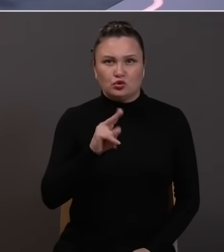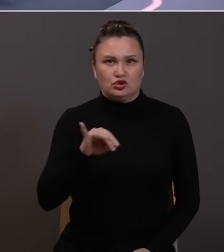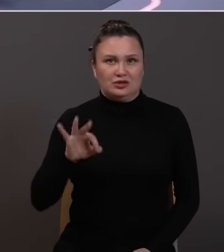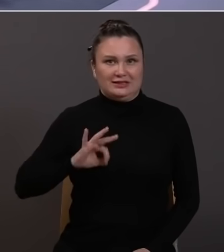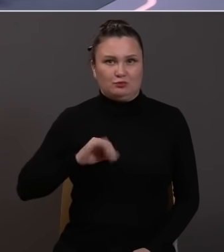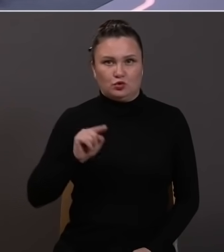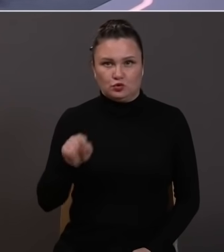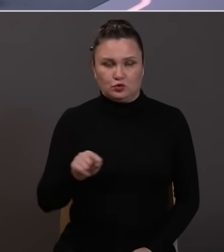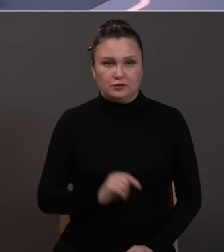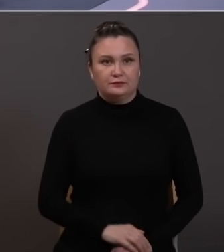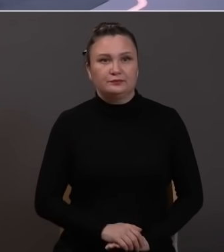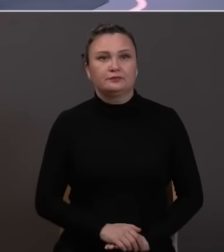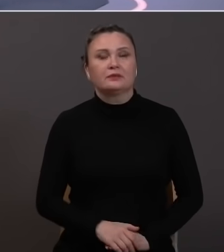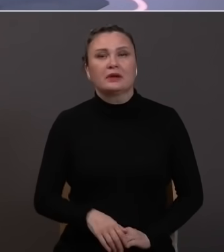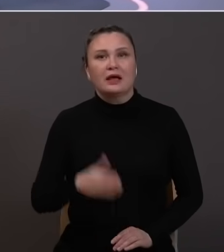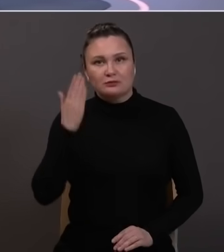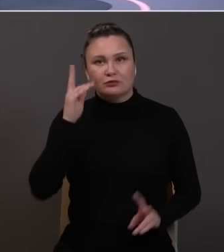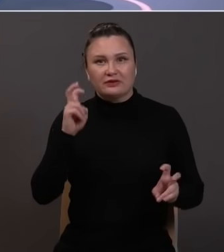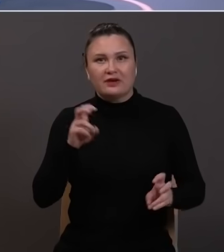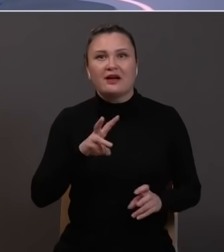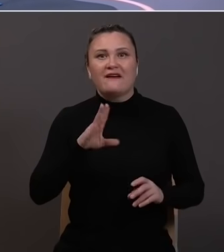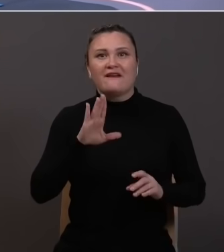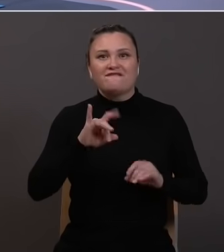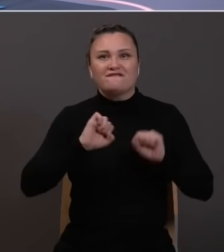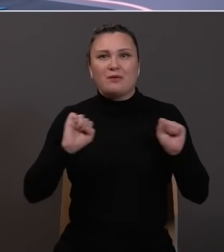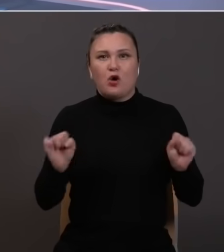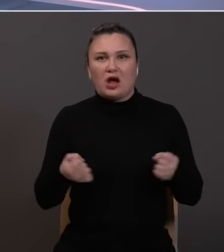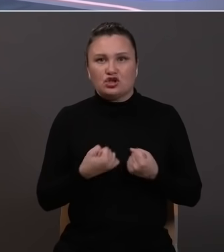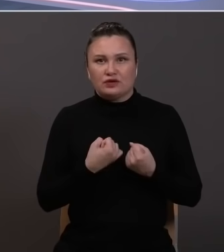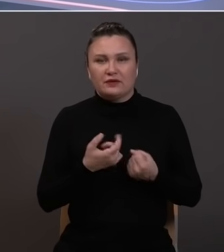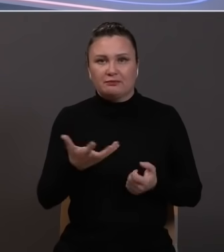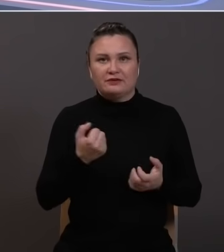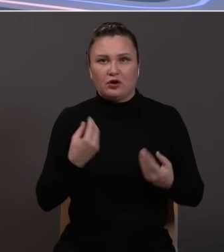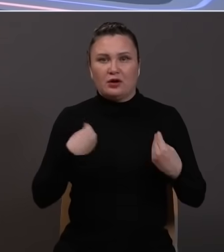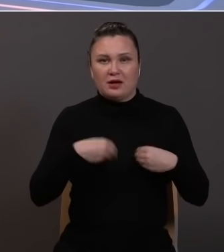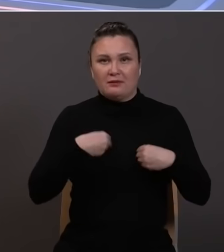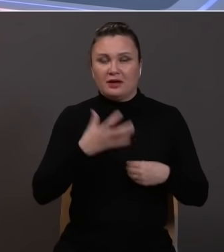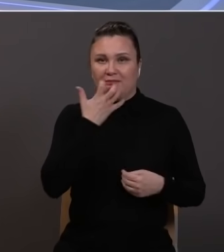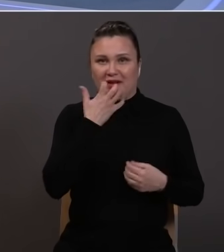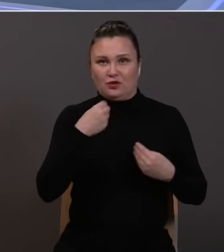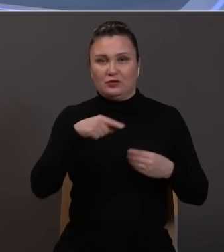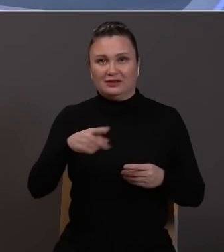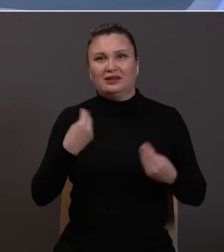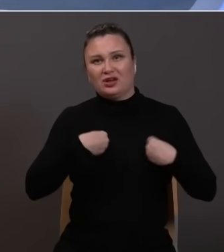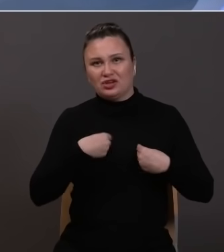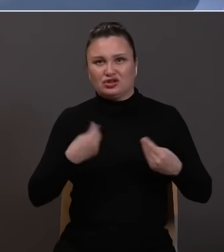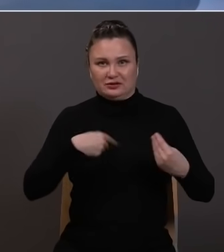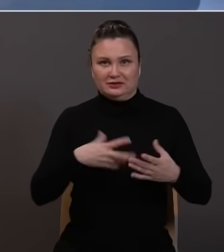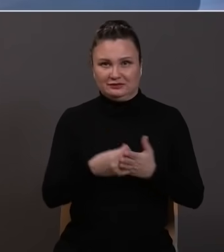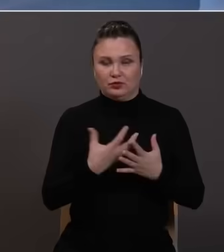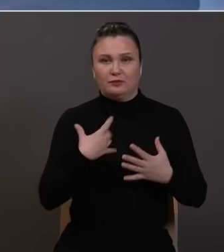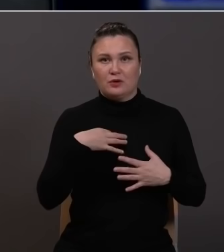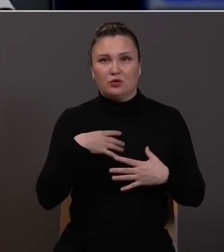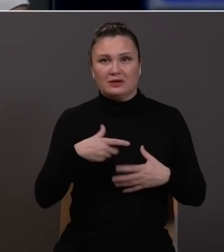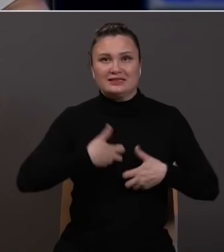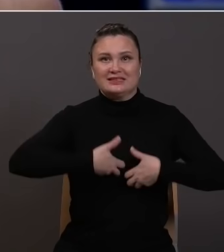просто повсеместно. Метод называется вымораживание. То есть ты берешь свое термобелье, то есть ты едешь в чем-то, идешь, двигаешься в чем-то,